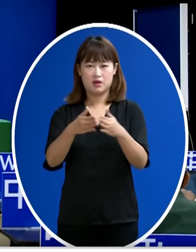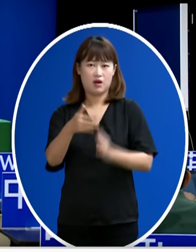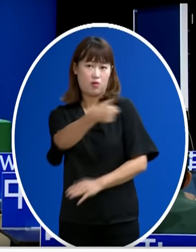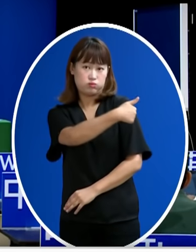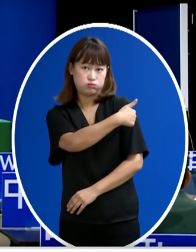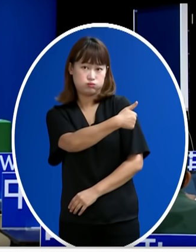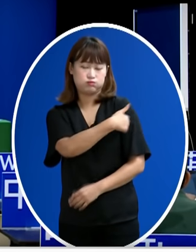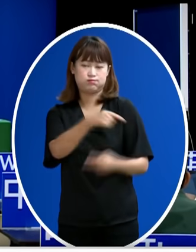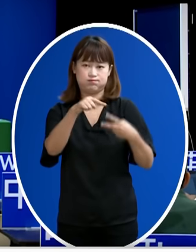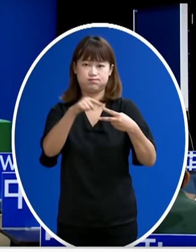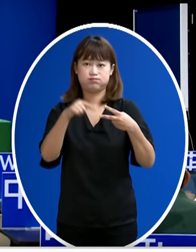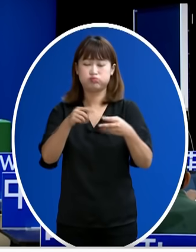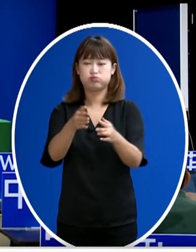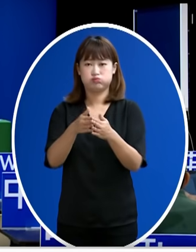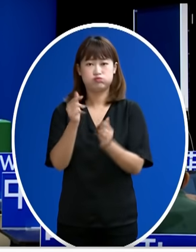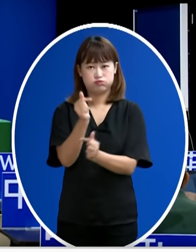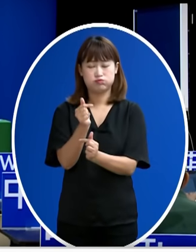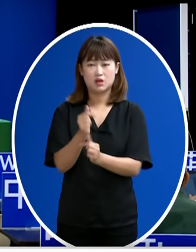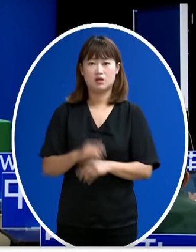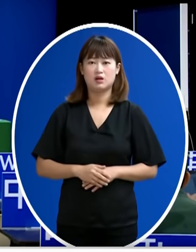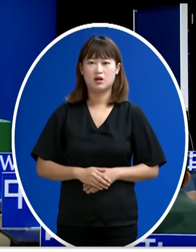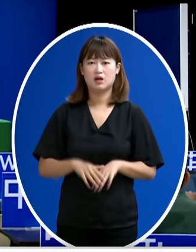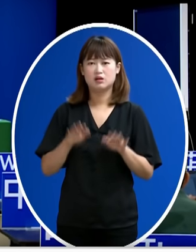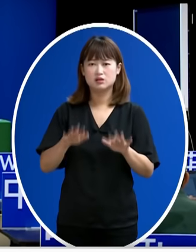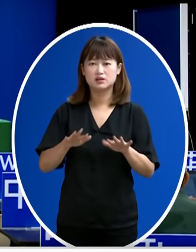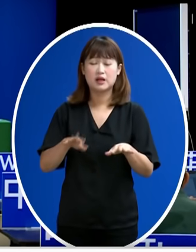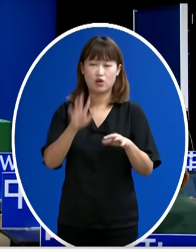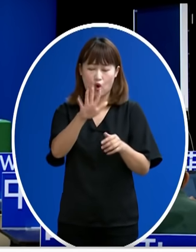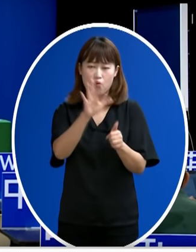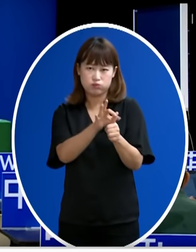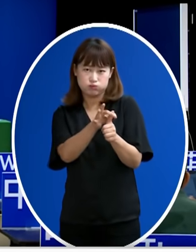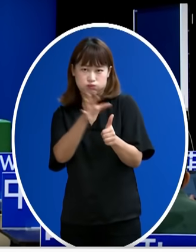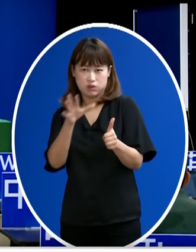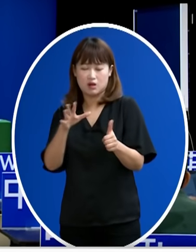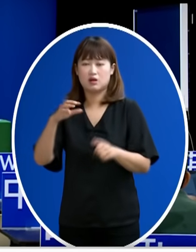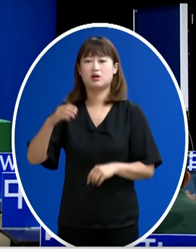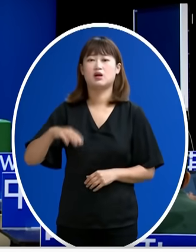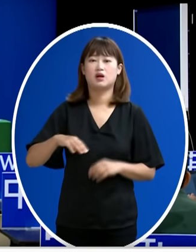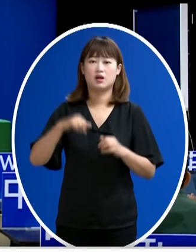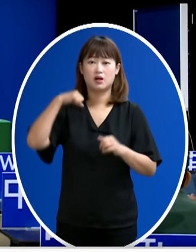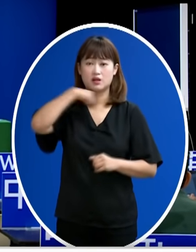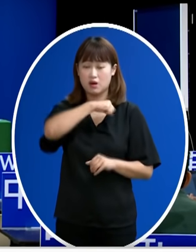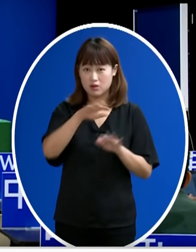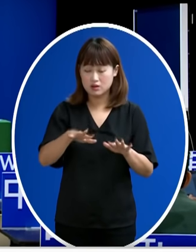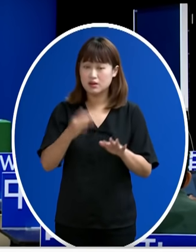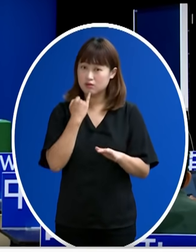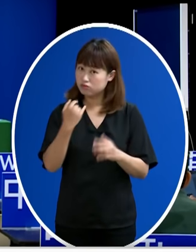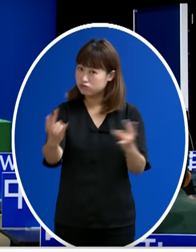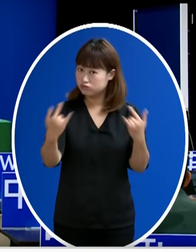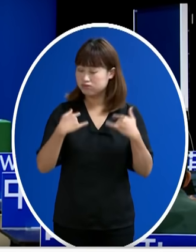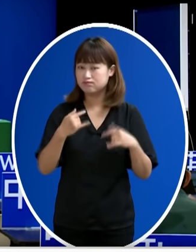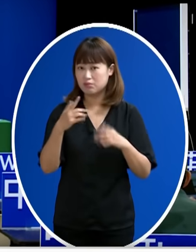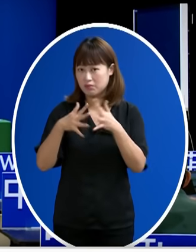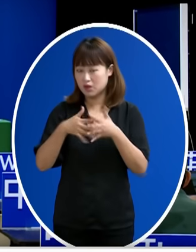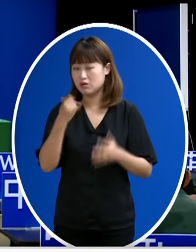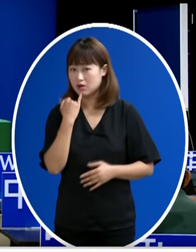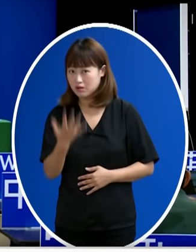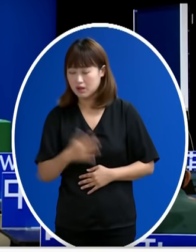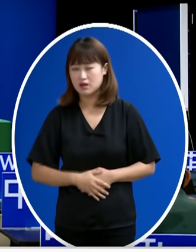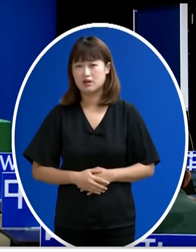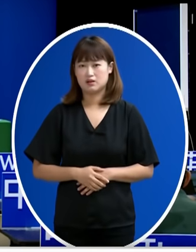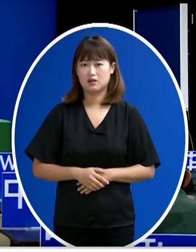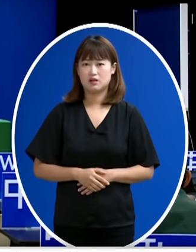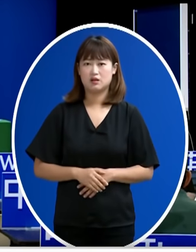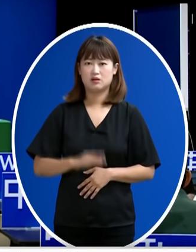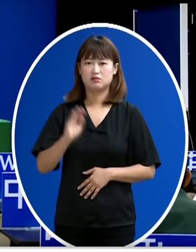接种，想问说这次台湾是不是有包括在内了，就有受限了，对吗？然后就是这次的这个认可名单